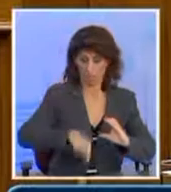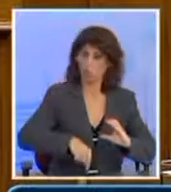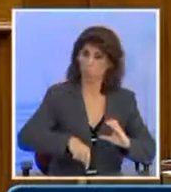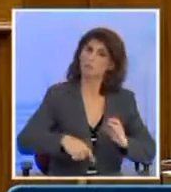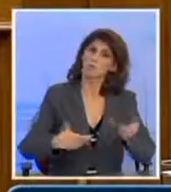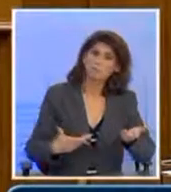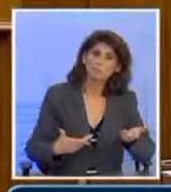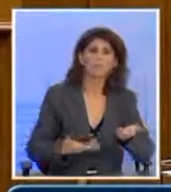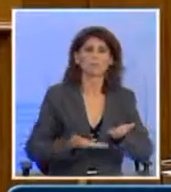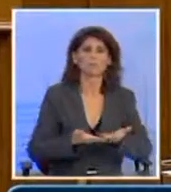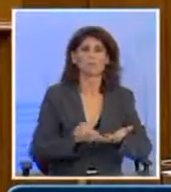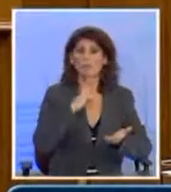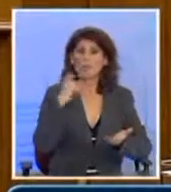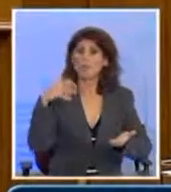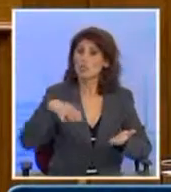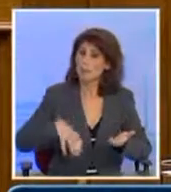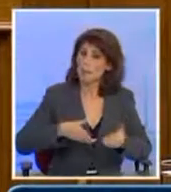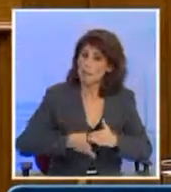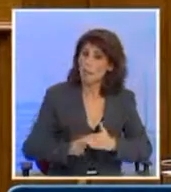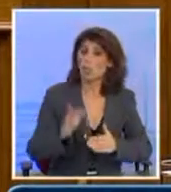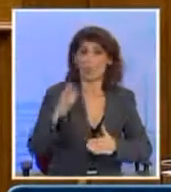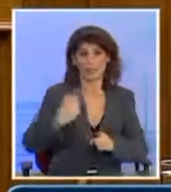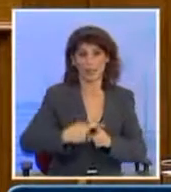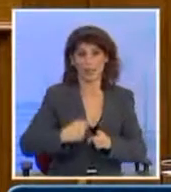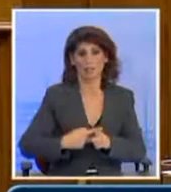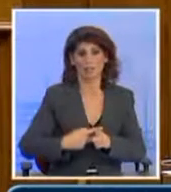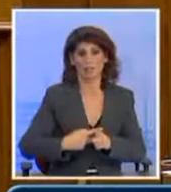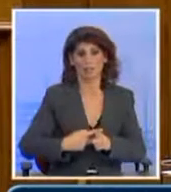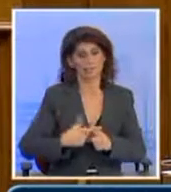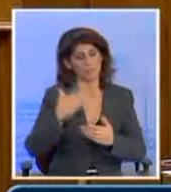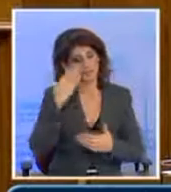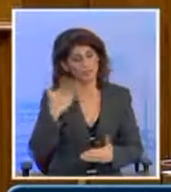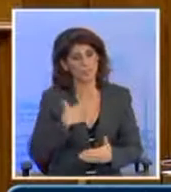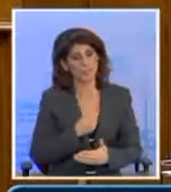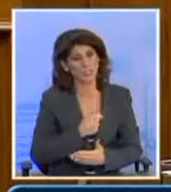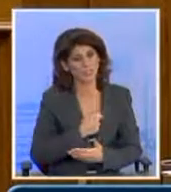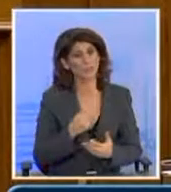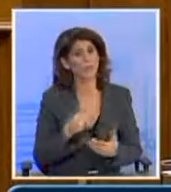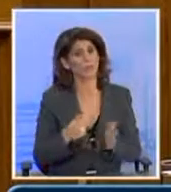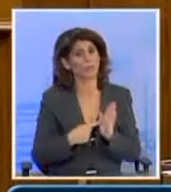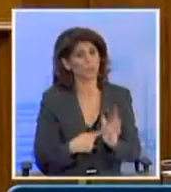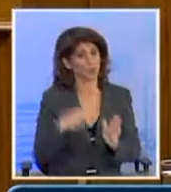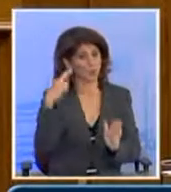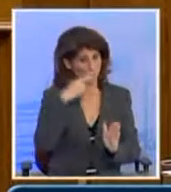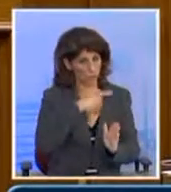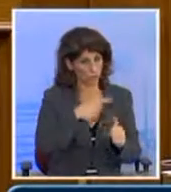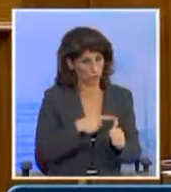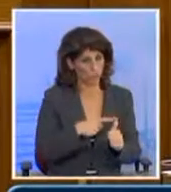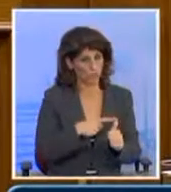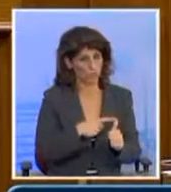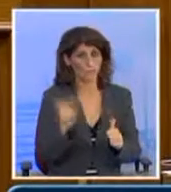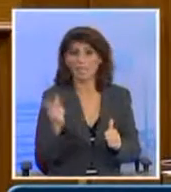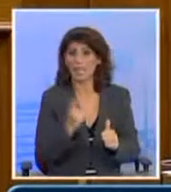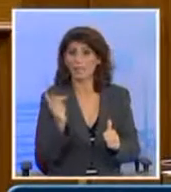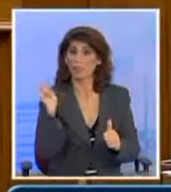χρήσιμος σε μια δύσκολη περίοδο για τον τόπο και για να τιμήσω την εμπιστοσύνη που μου έδειξαν ο Πρωθυπουργός και οι άλλοι